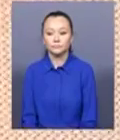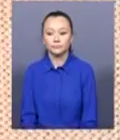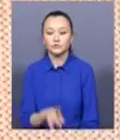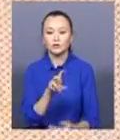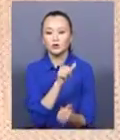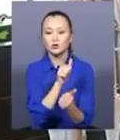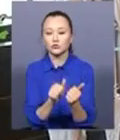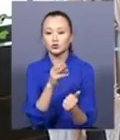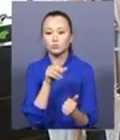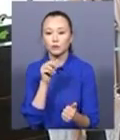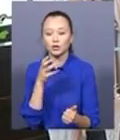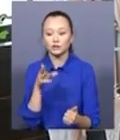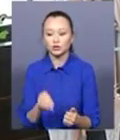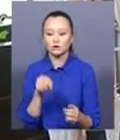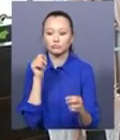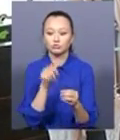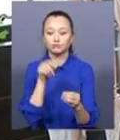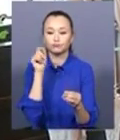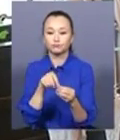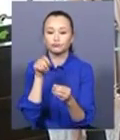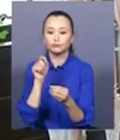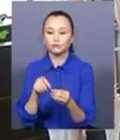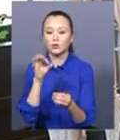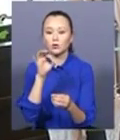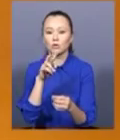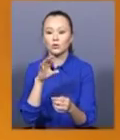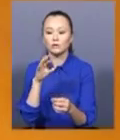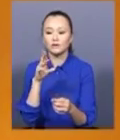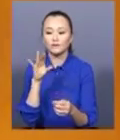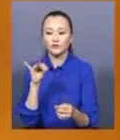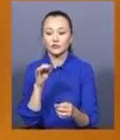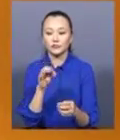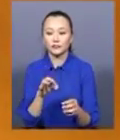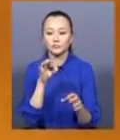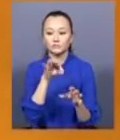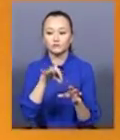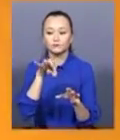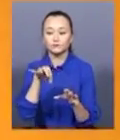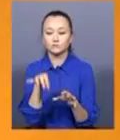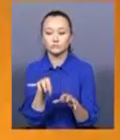На каждую шпажку мы одеваем оливку и скрепляем наш клаб-сэндвич.